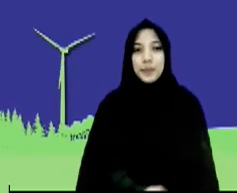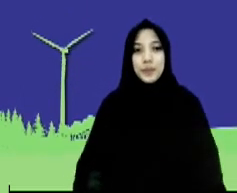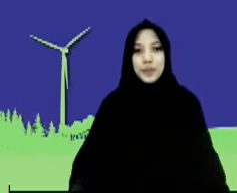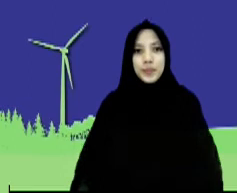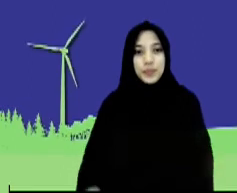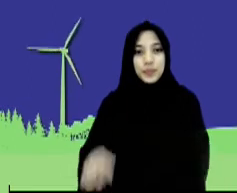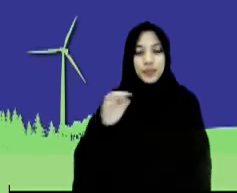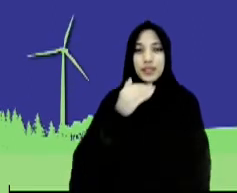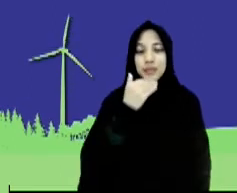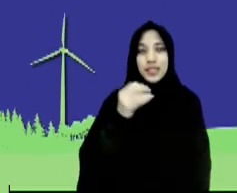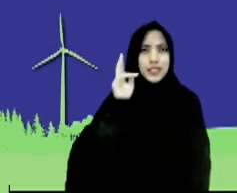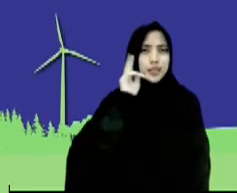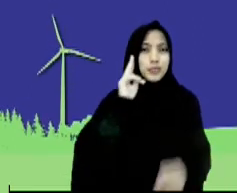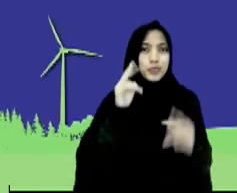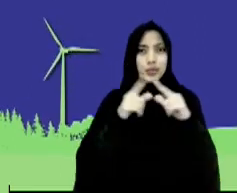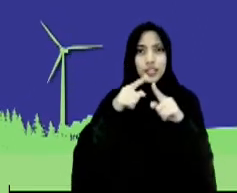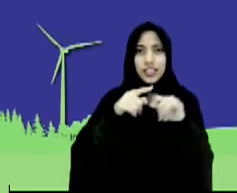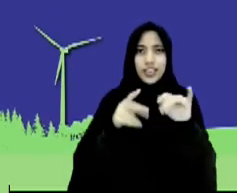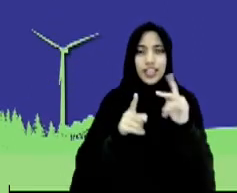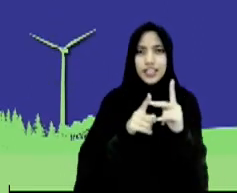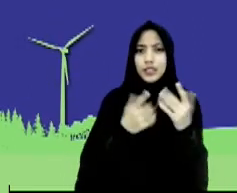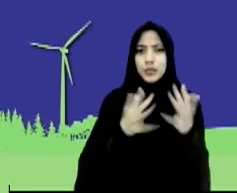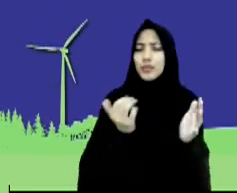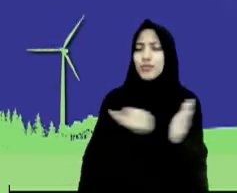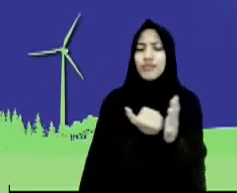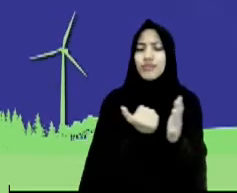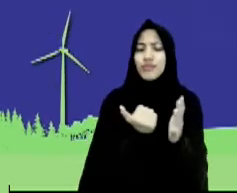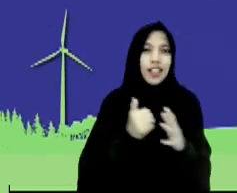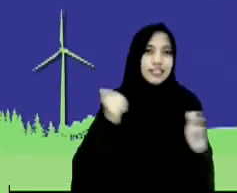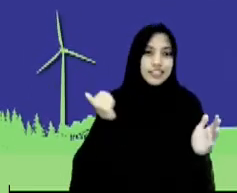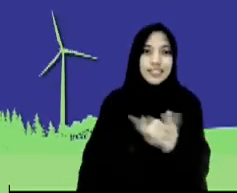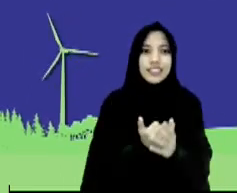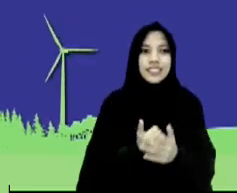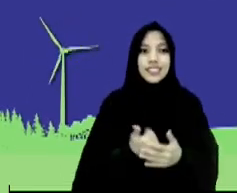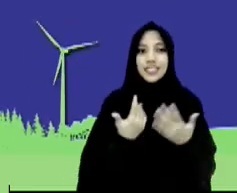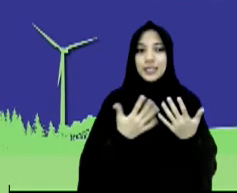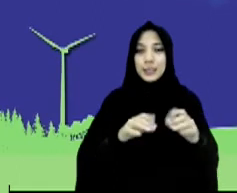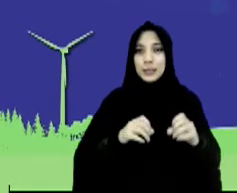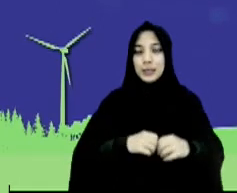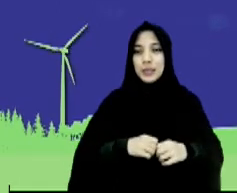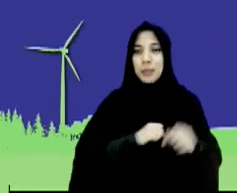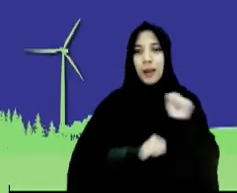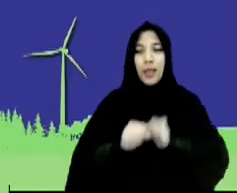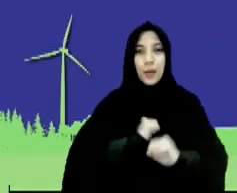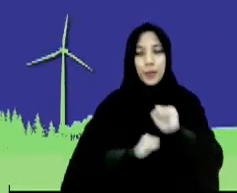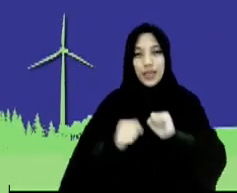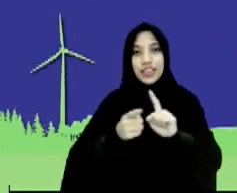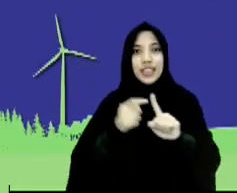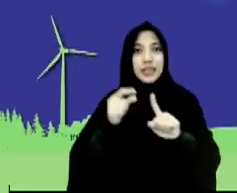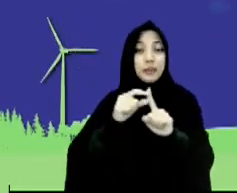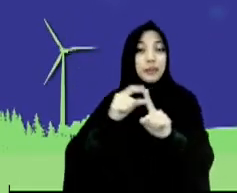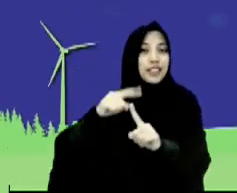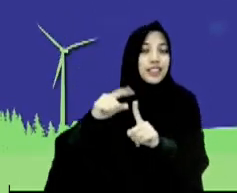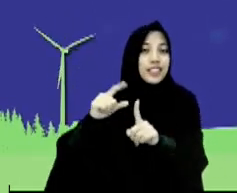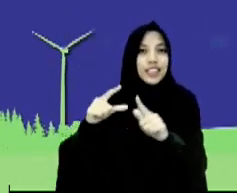banyak Bu Ratih eh tadi sangat sudah sangat R ya yang sudah dilakukan oleh PT dan non Indonesia baik yang dilakukan oleh langsung